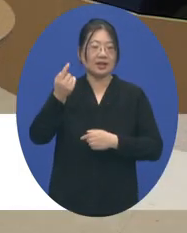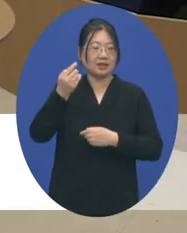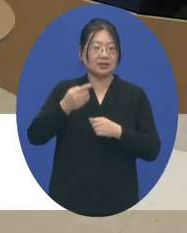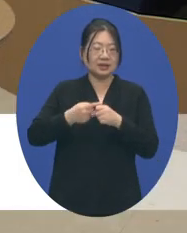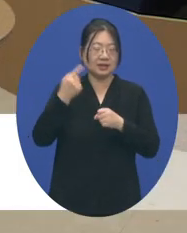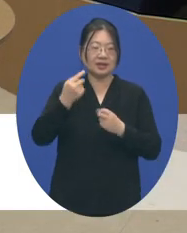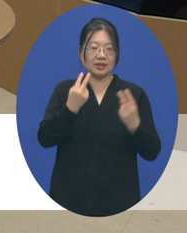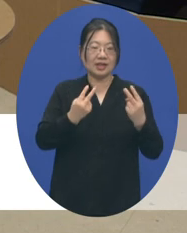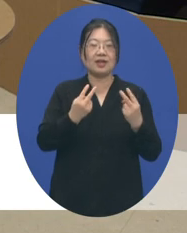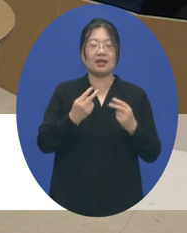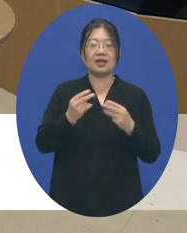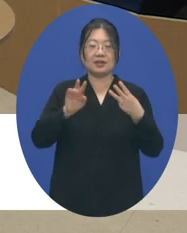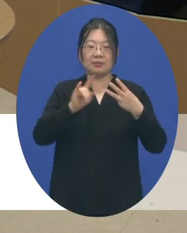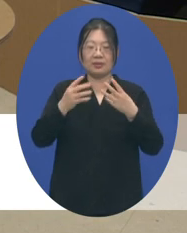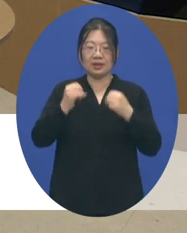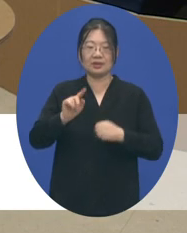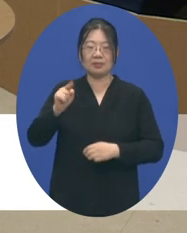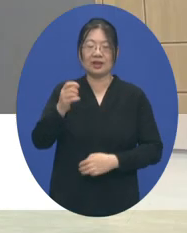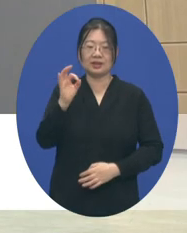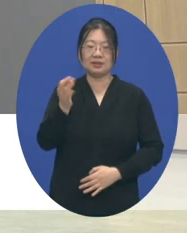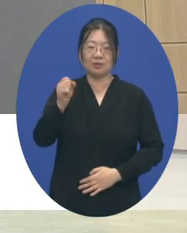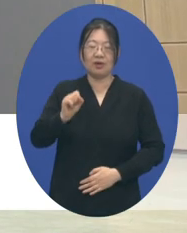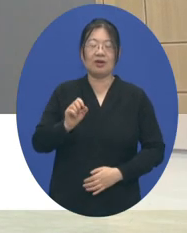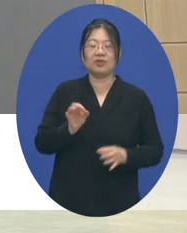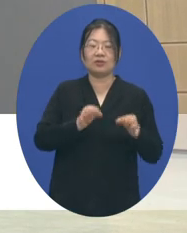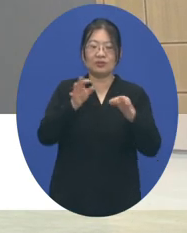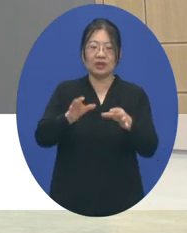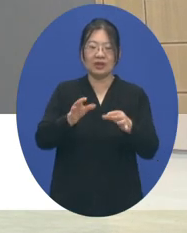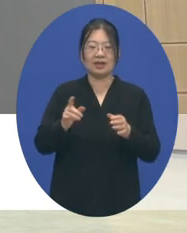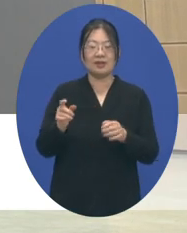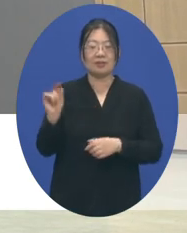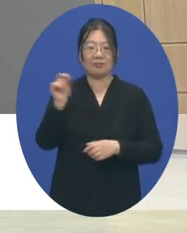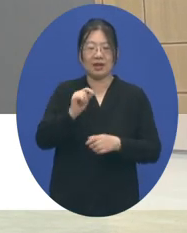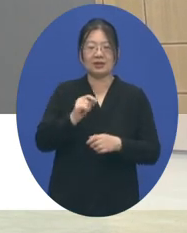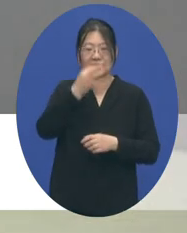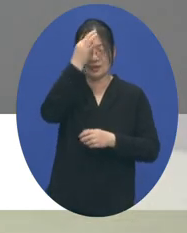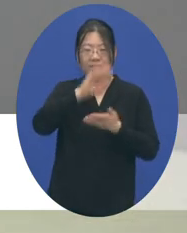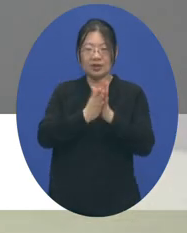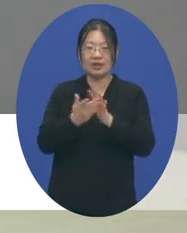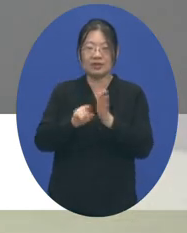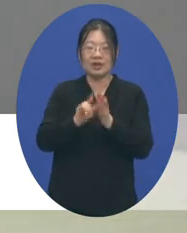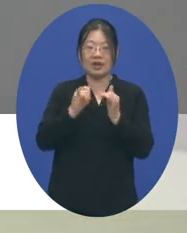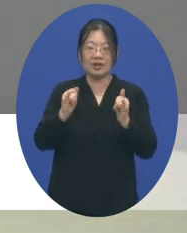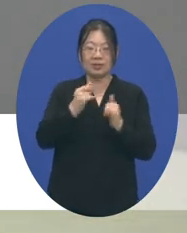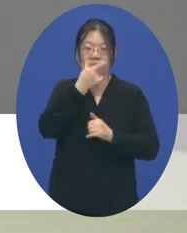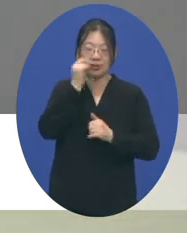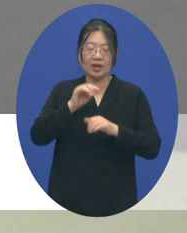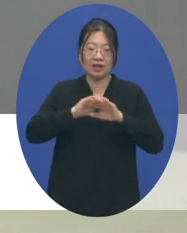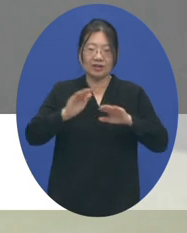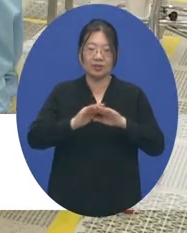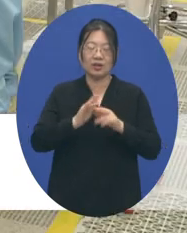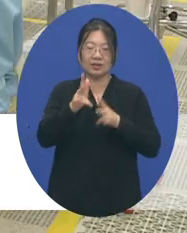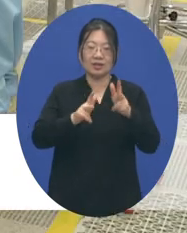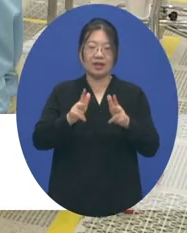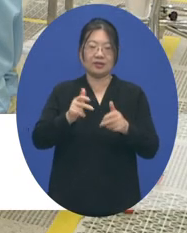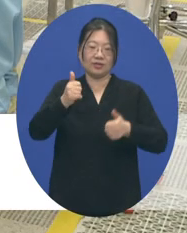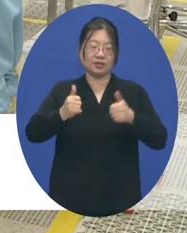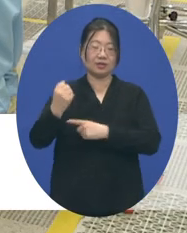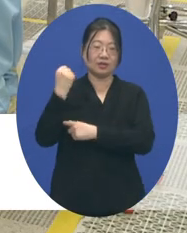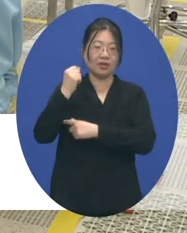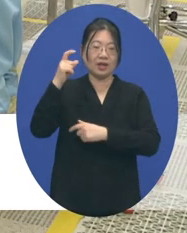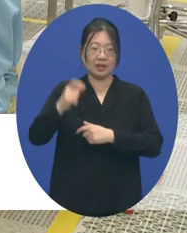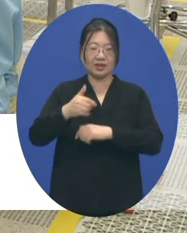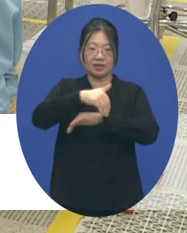3배 많은 110억을 투입해 급격한 기술 변화로 인한 인력 부족 문제를 해소하고 산업 경쟁력을 강화하겠다는